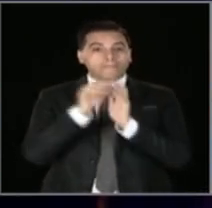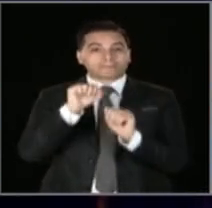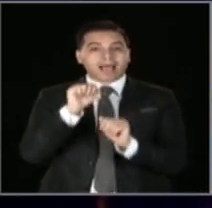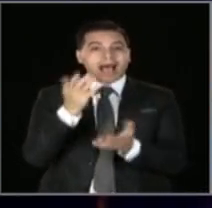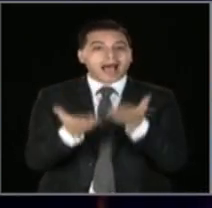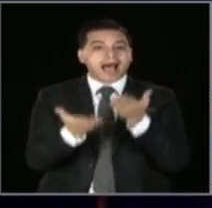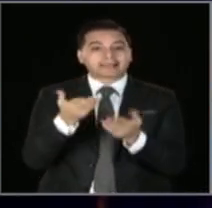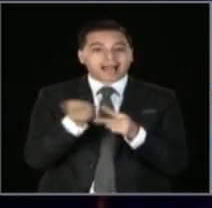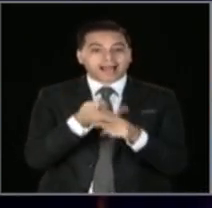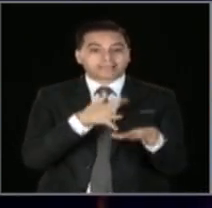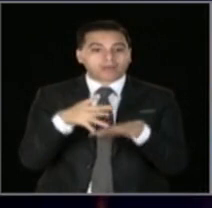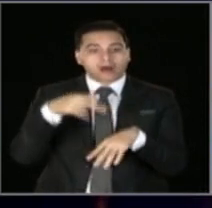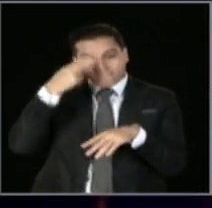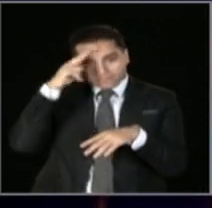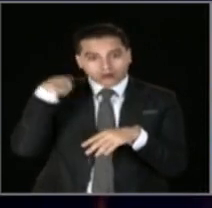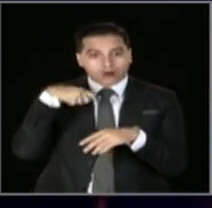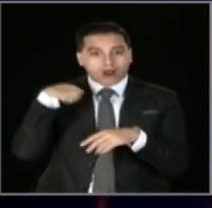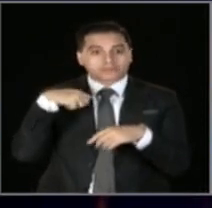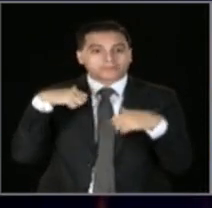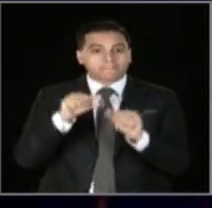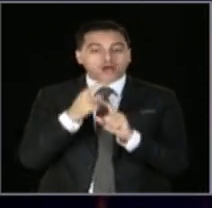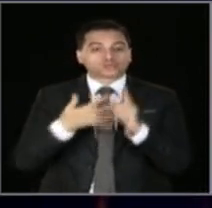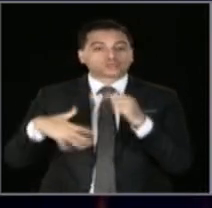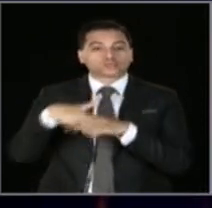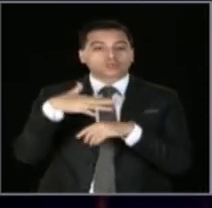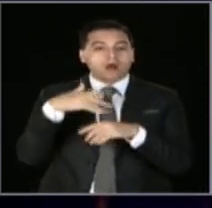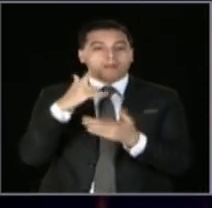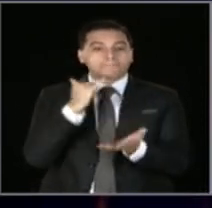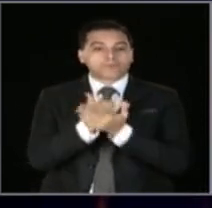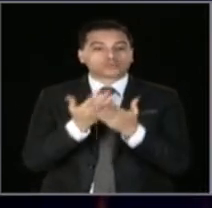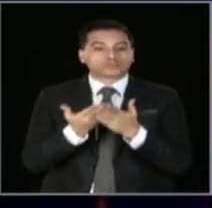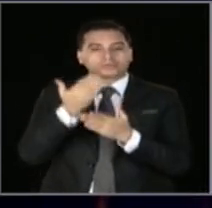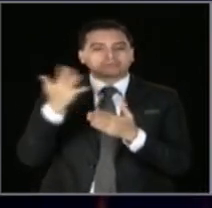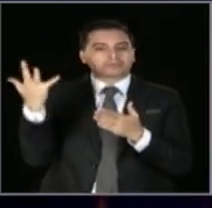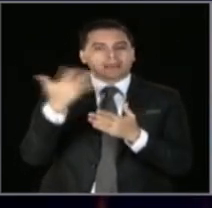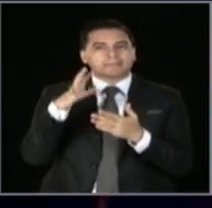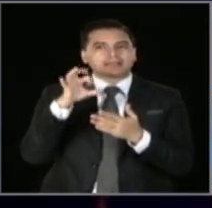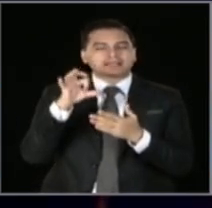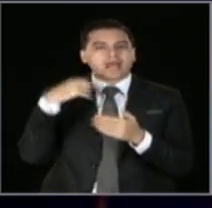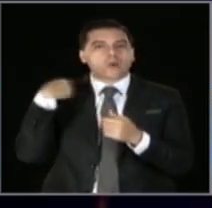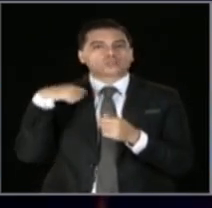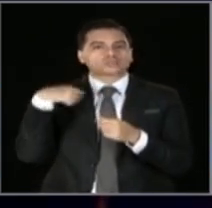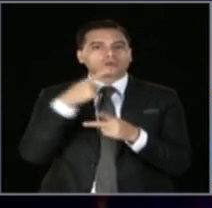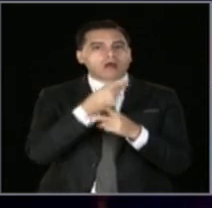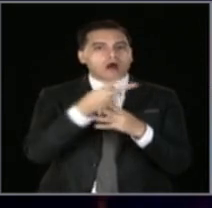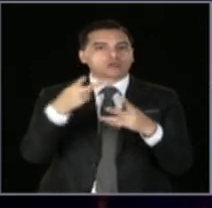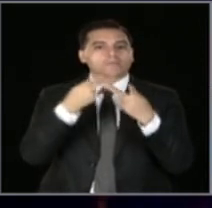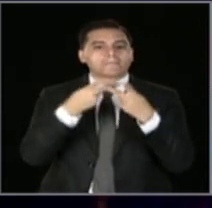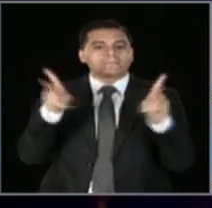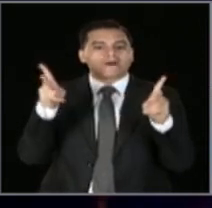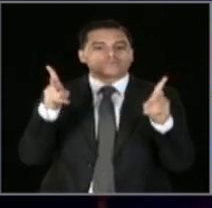الاجتماعية، بيرقصها دولة رئيس مجلس الوزراء تحت مظلتها حوالي 9 وزارات، ومفتوحة